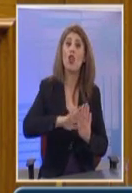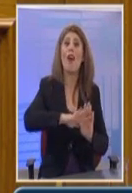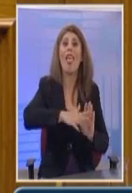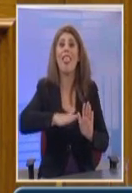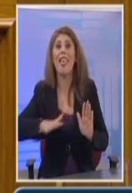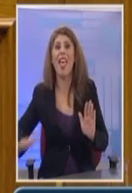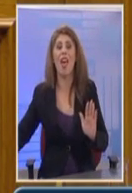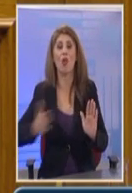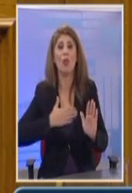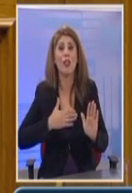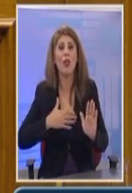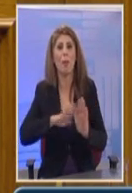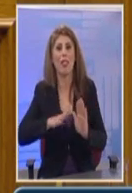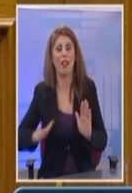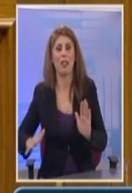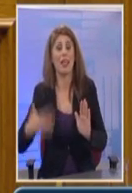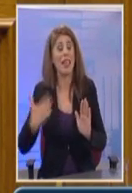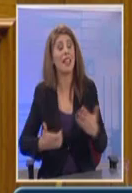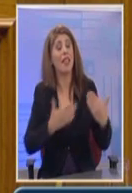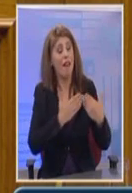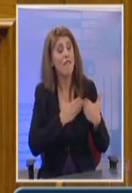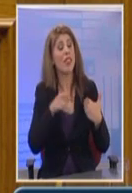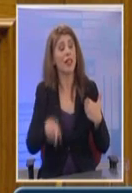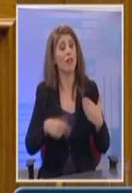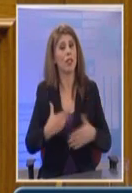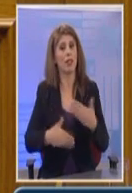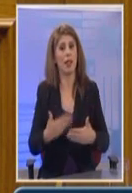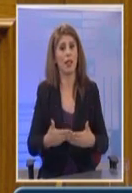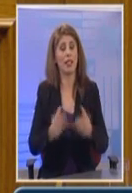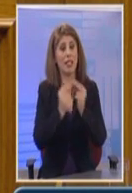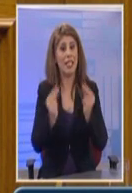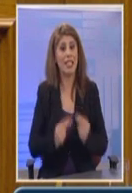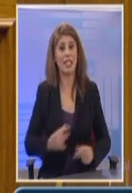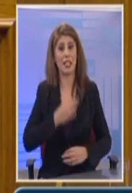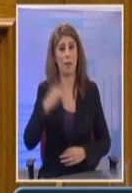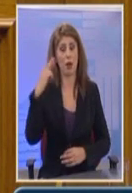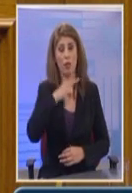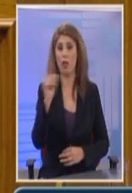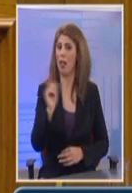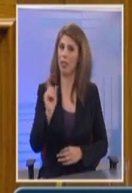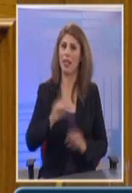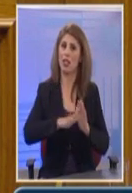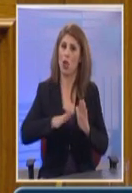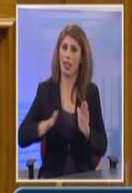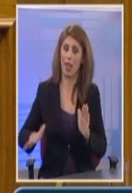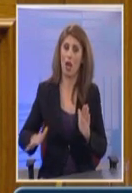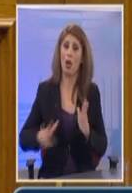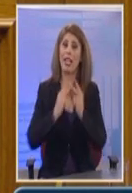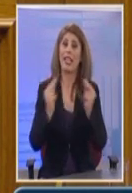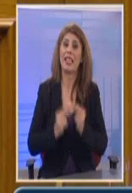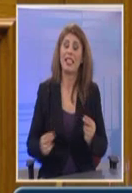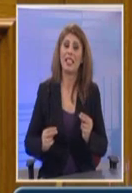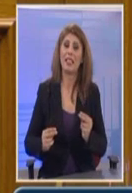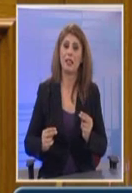Αιγαίο. Και έχετε ευθύνη για αυτή την εξέλιξη. Η λύση, κύριε Πρωθυπουργέ, δεν είναι στο Αιγαίο. Η λύση είναι